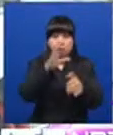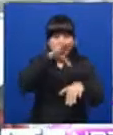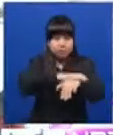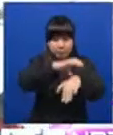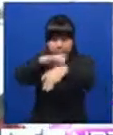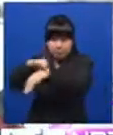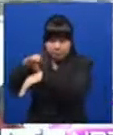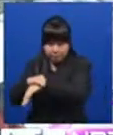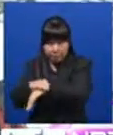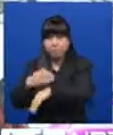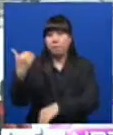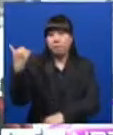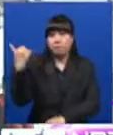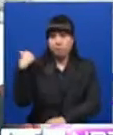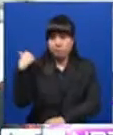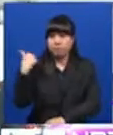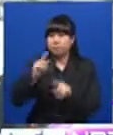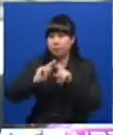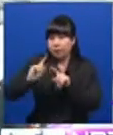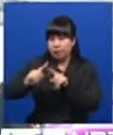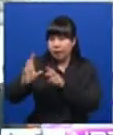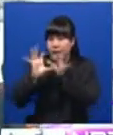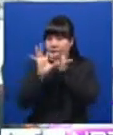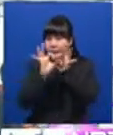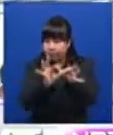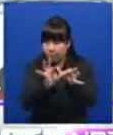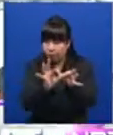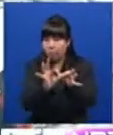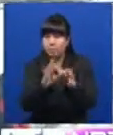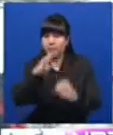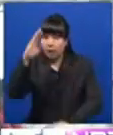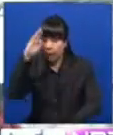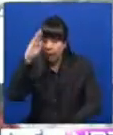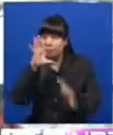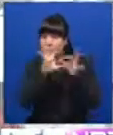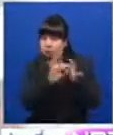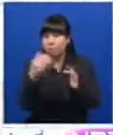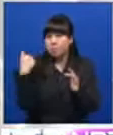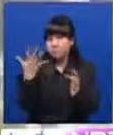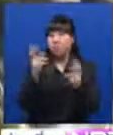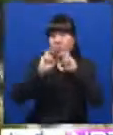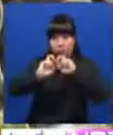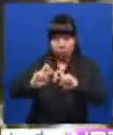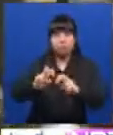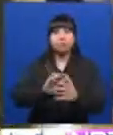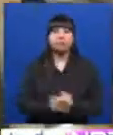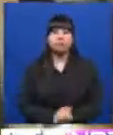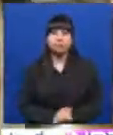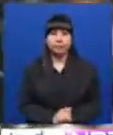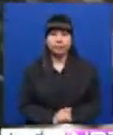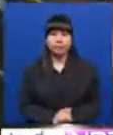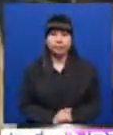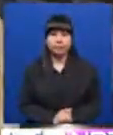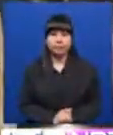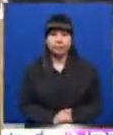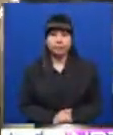นี่ยมีอุปกรณ์อื่นๆที่เกี่ยวข้องกับเรื่องความมั่นคงหรือเปล่านะฮะก็ต้องสอบสวนต่อไปครับ